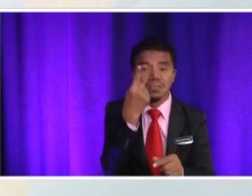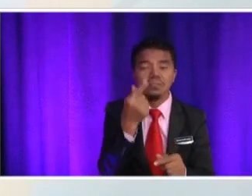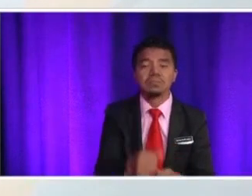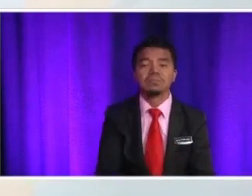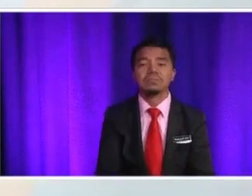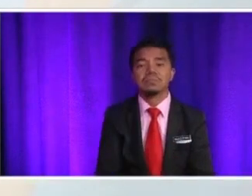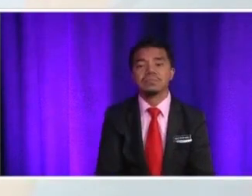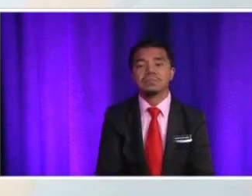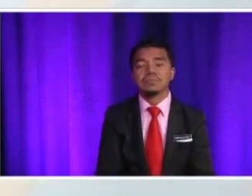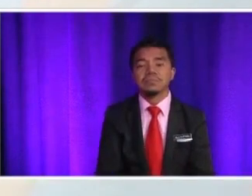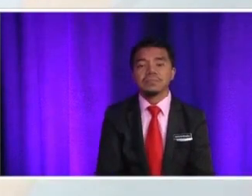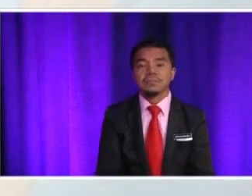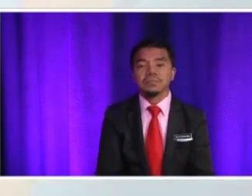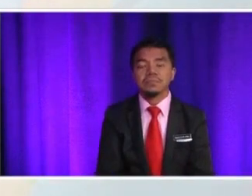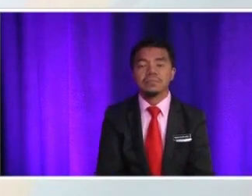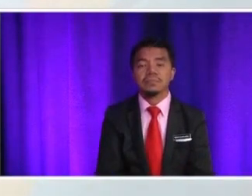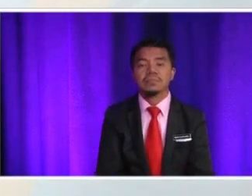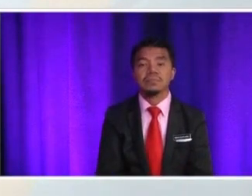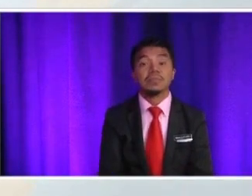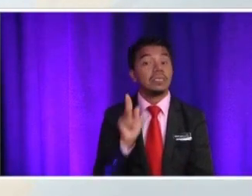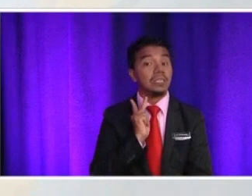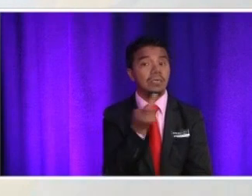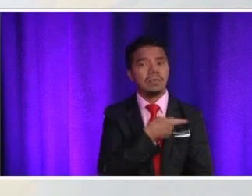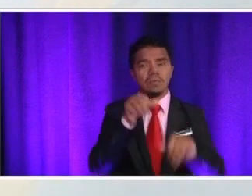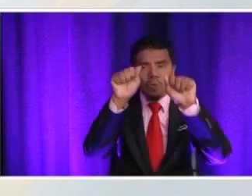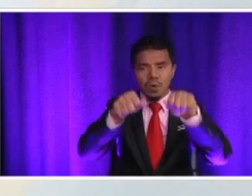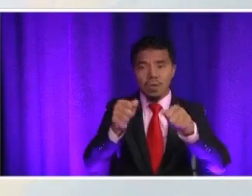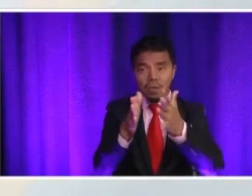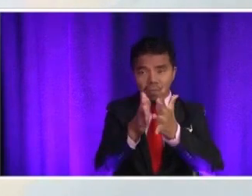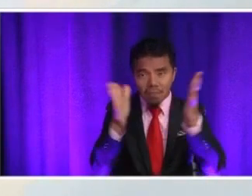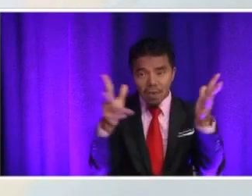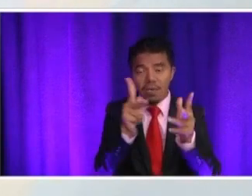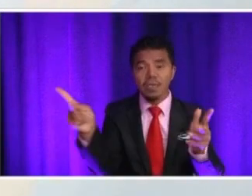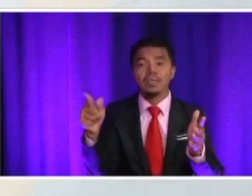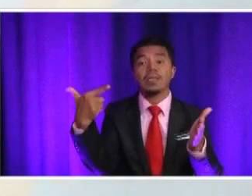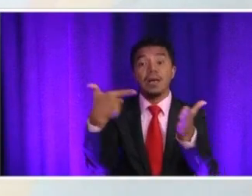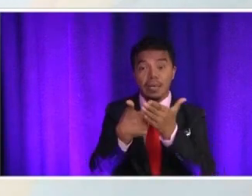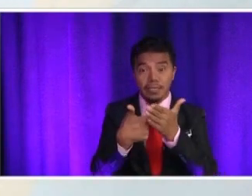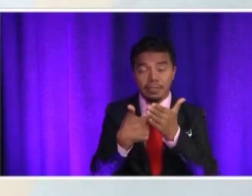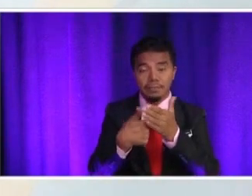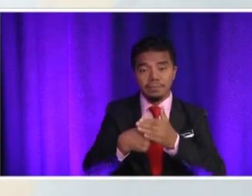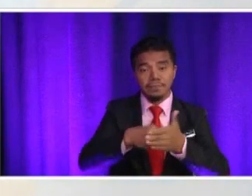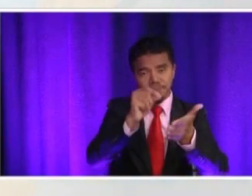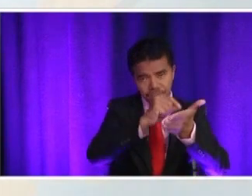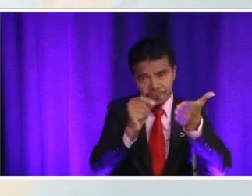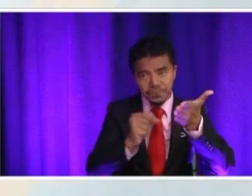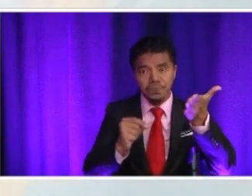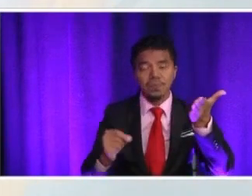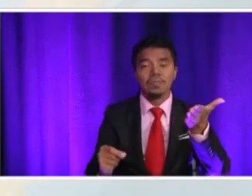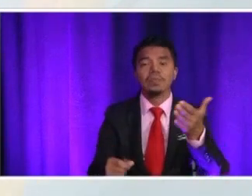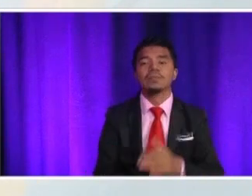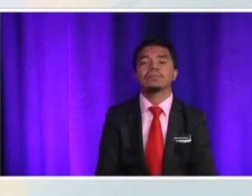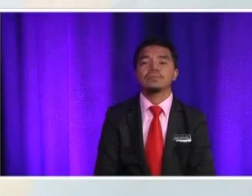boleh kembangkan lagi ayat kembangkan kata harga yang ditawarkan adalah RM25. Untuk pakej